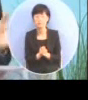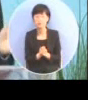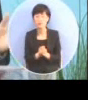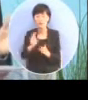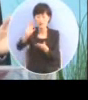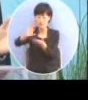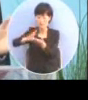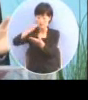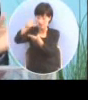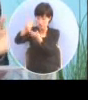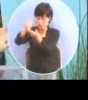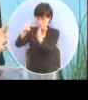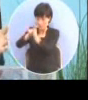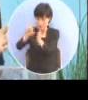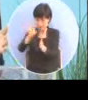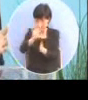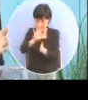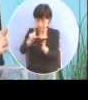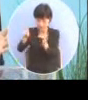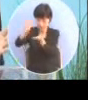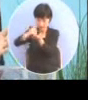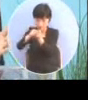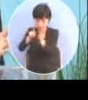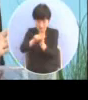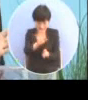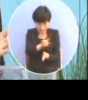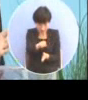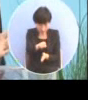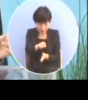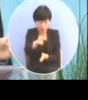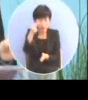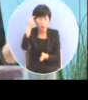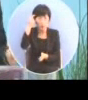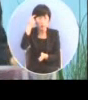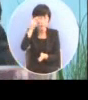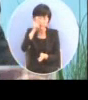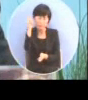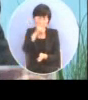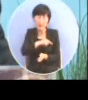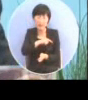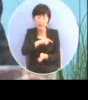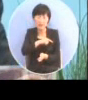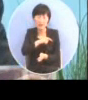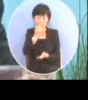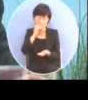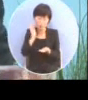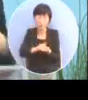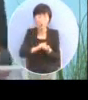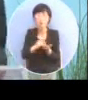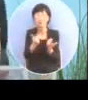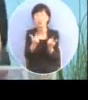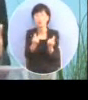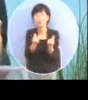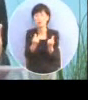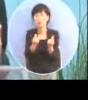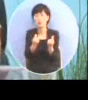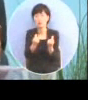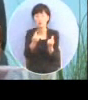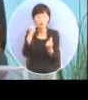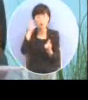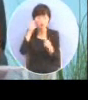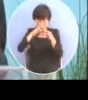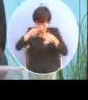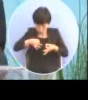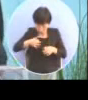그리스도 안 믿는다. 저는 굉장히 머리 나쁜 사람이라서. Cho nên ai đó nói tôi không tin Chúa Jesus Christ, người đó chắc rằng có vấn đề. 자기를 속이는 거죠. Tại vì người đó